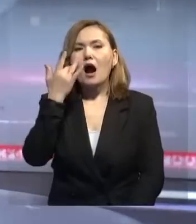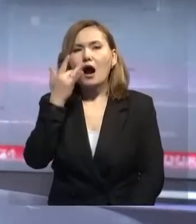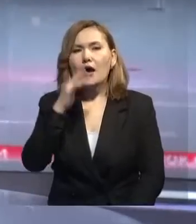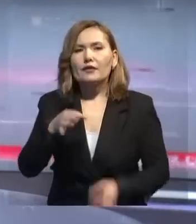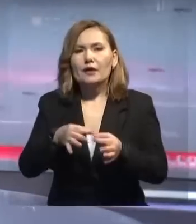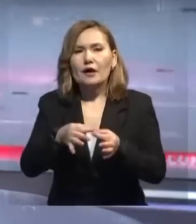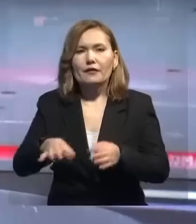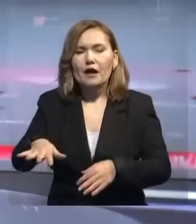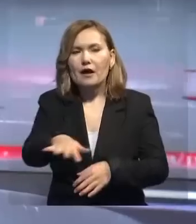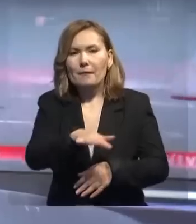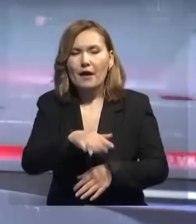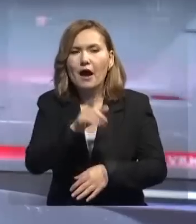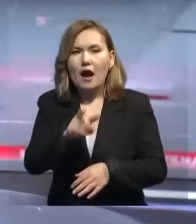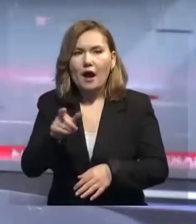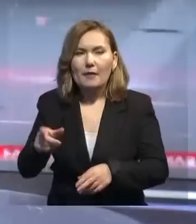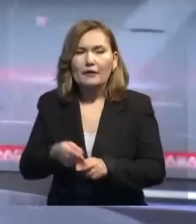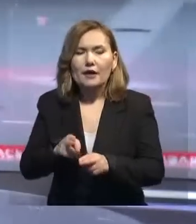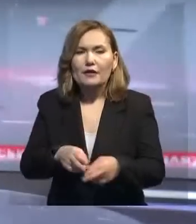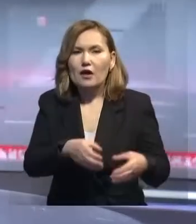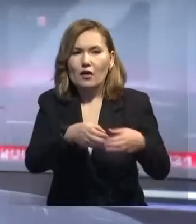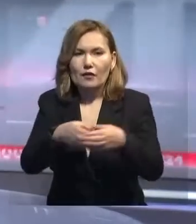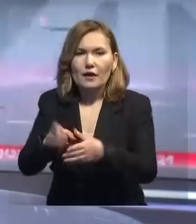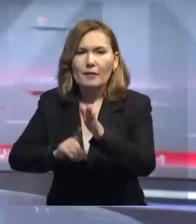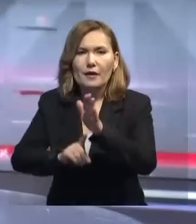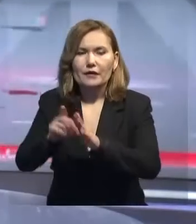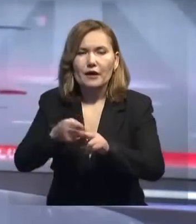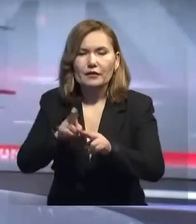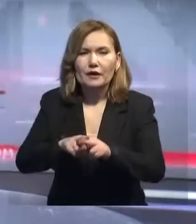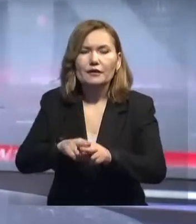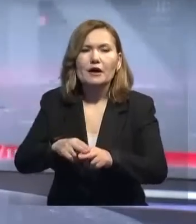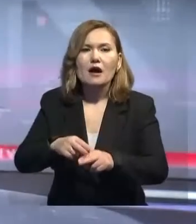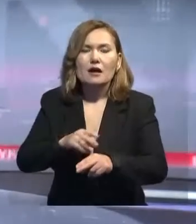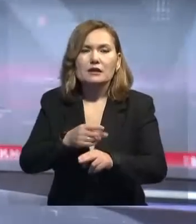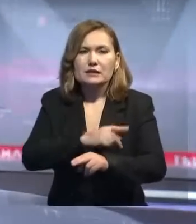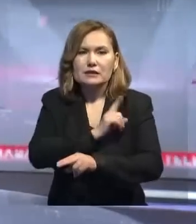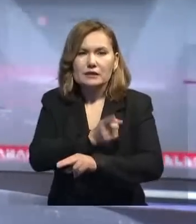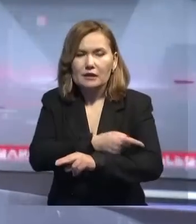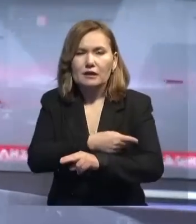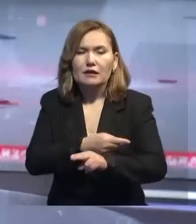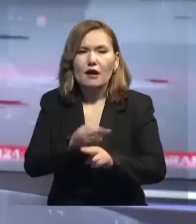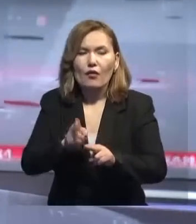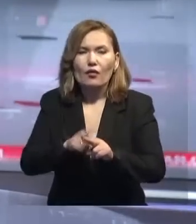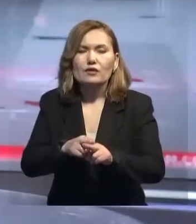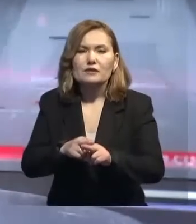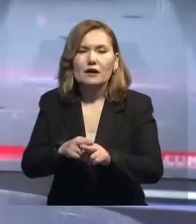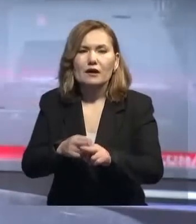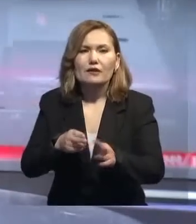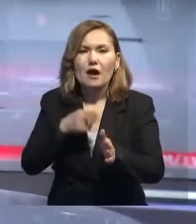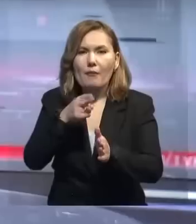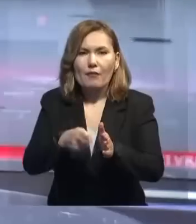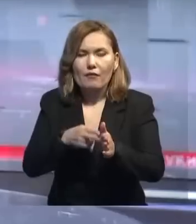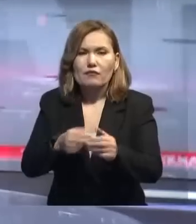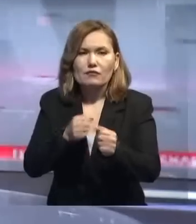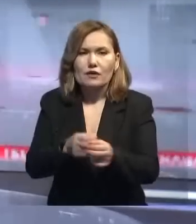АҚШ-тың Огайо штатында адамдар жаппай эвакуацияланып жатыр. Мұнда таяуда зиянды заты бар жүк пойызы рельстен шығып